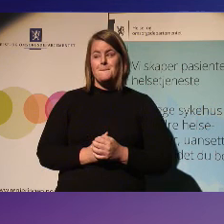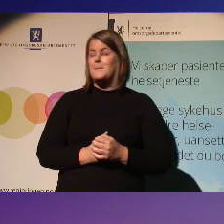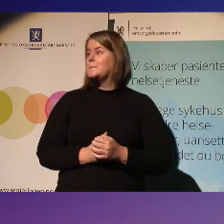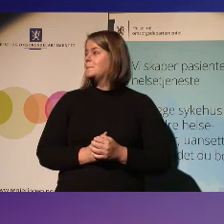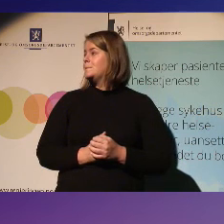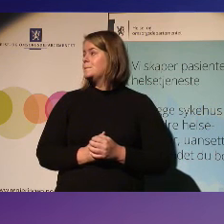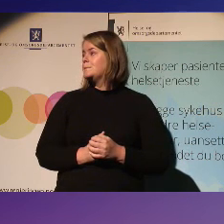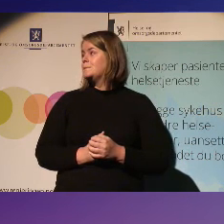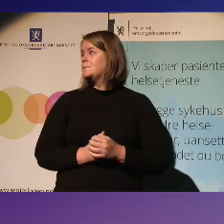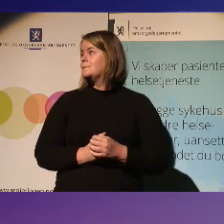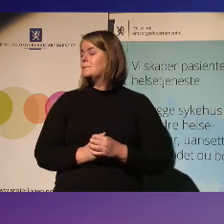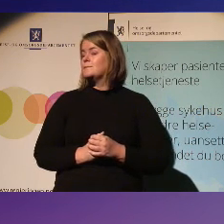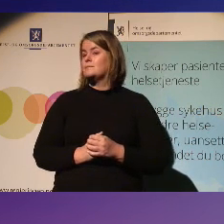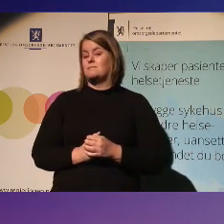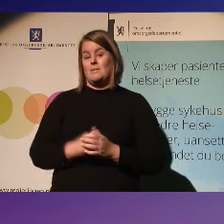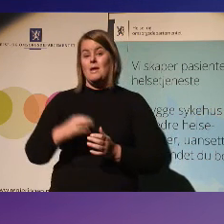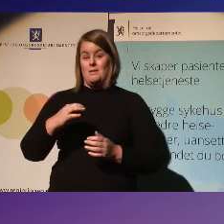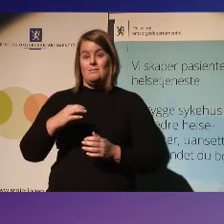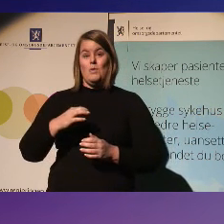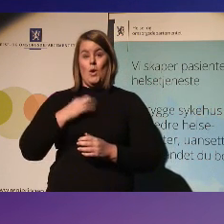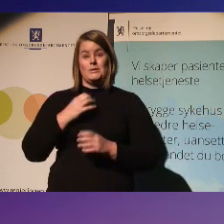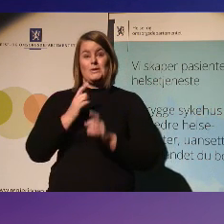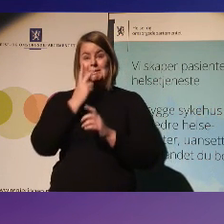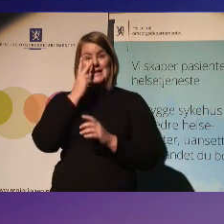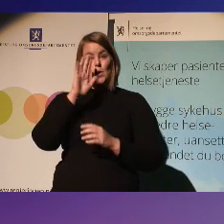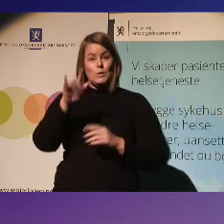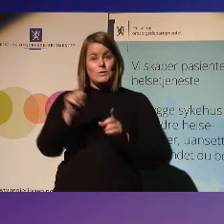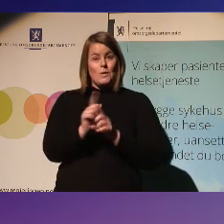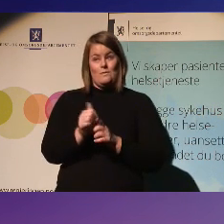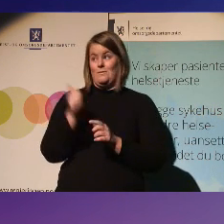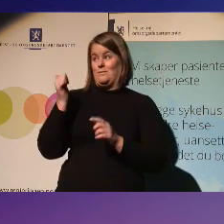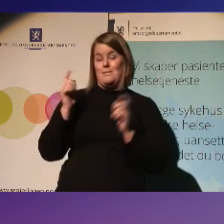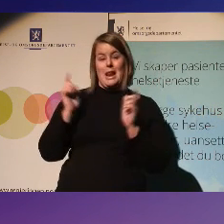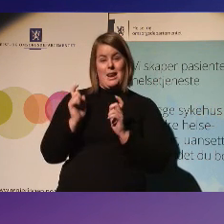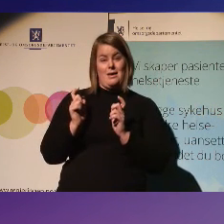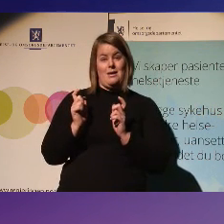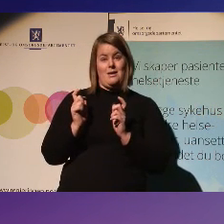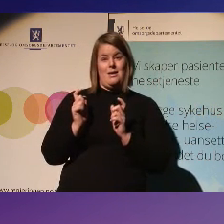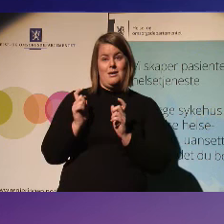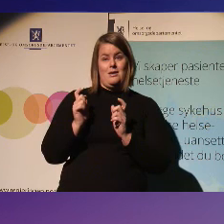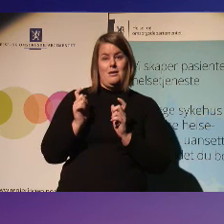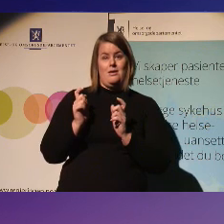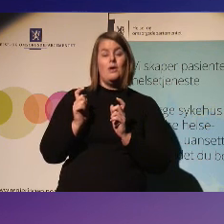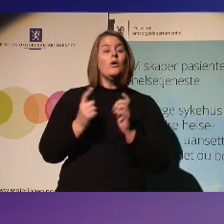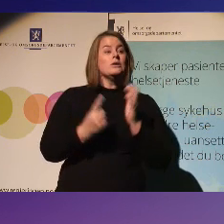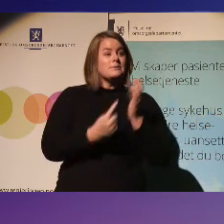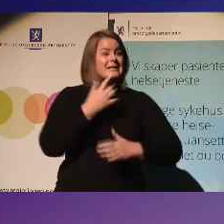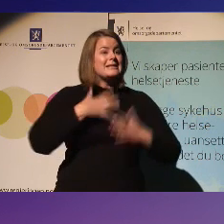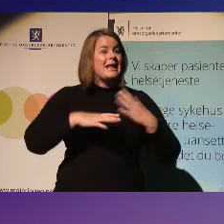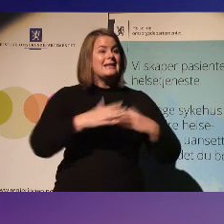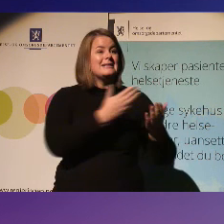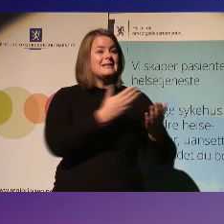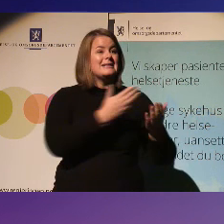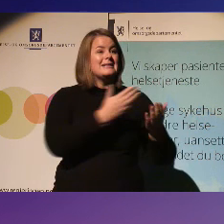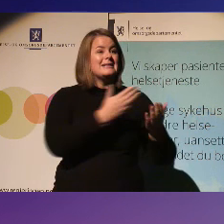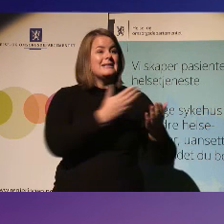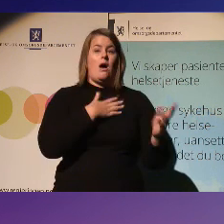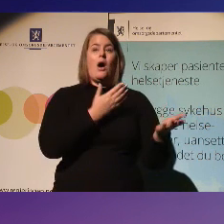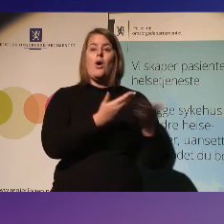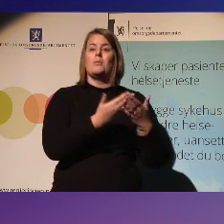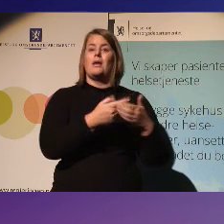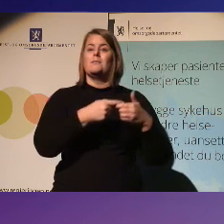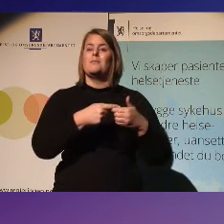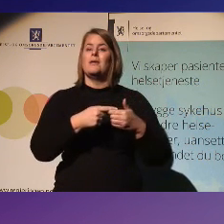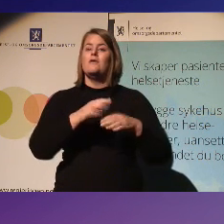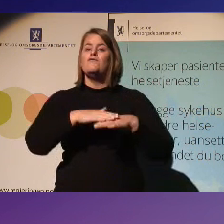Jeg vil at det skal se mer sånn ut, og da betyr ikke det at jeg vet jo det at også spesialisthelsetjenesten har oppdrag innenfor forebyggende helsearbeid. Det